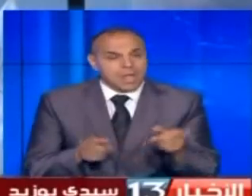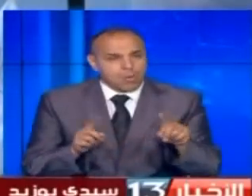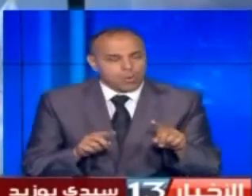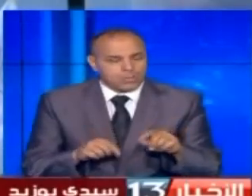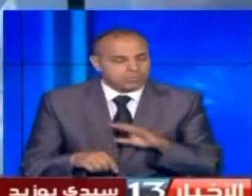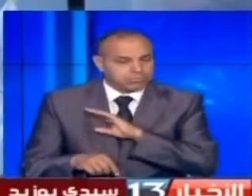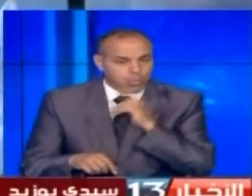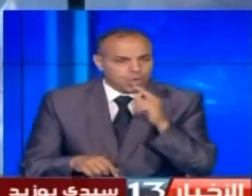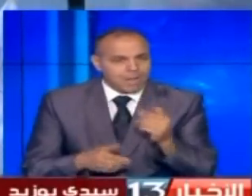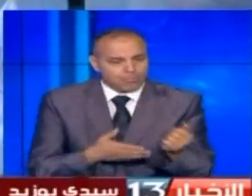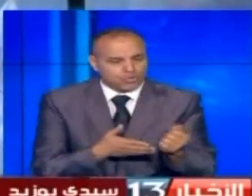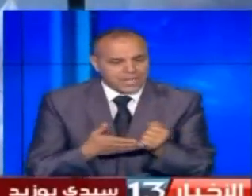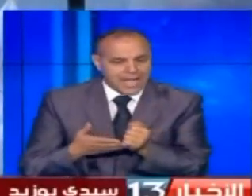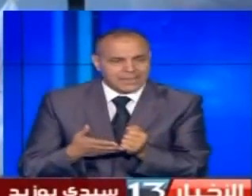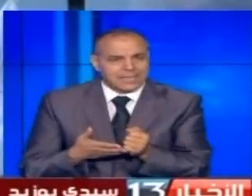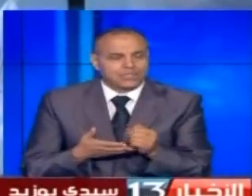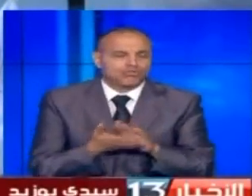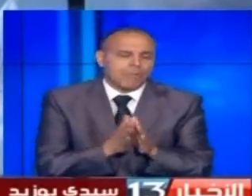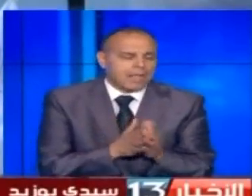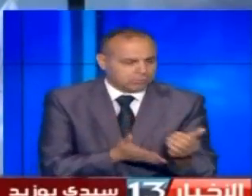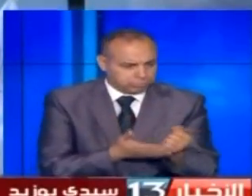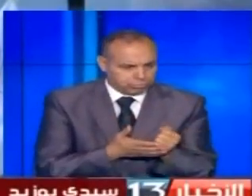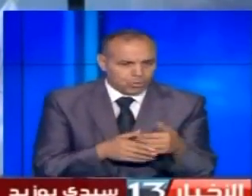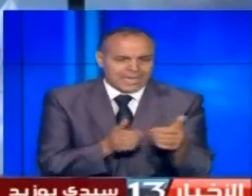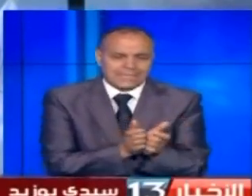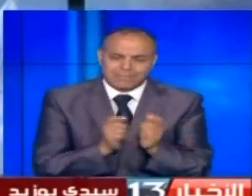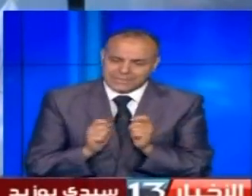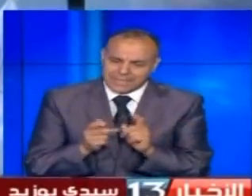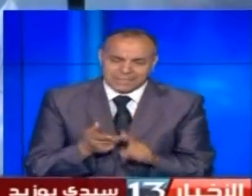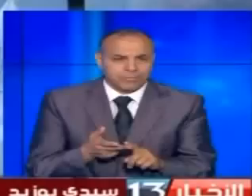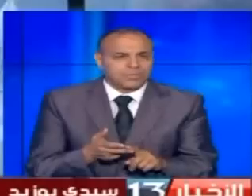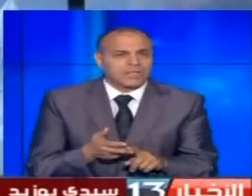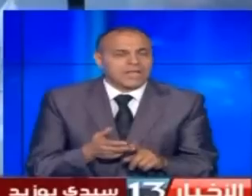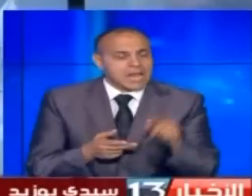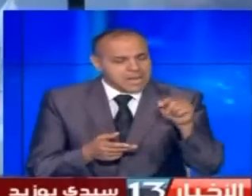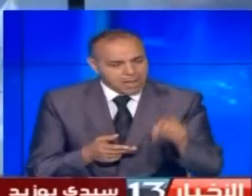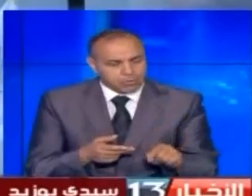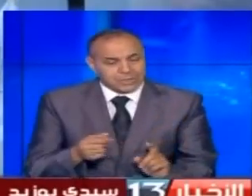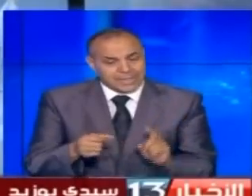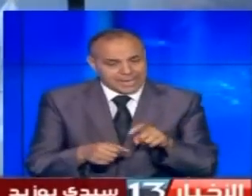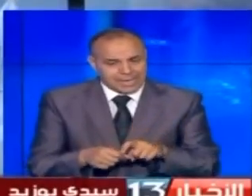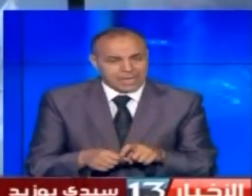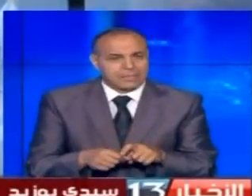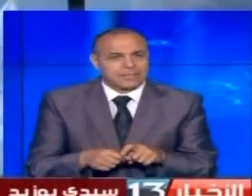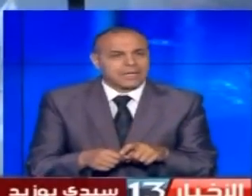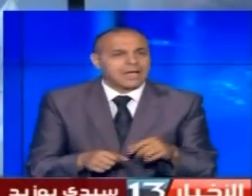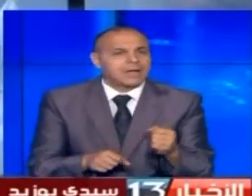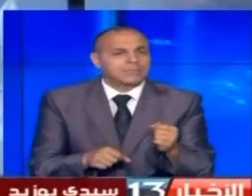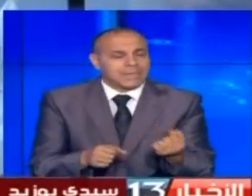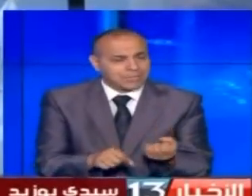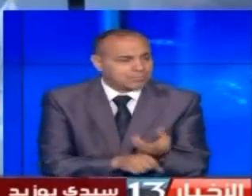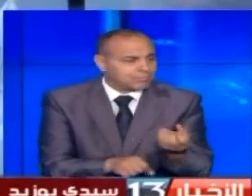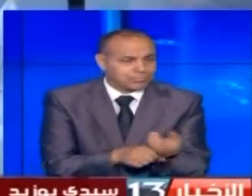نعول على مساعدة المجتمع المدني والأحزاب السياسية في ضرورة الانخراط في عملية